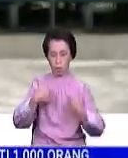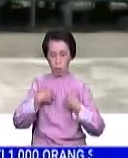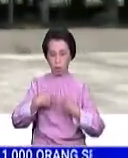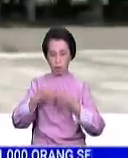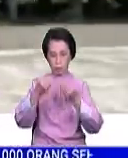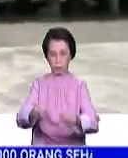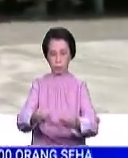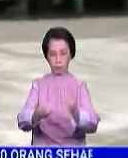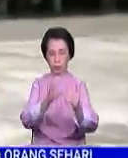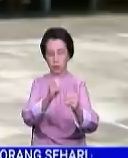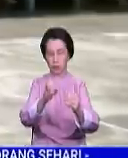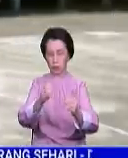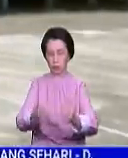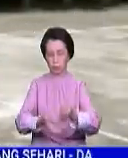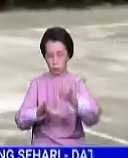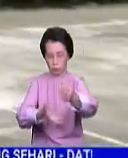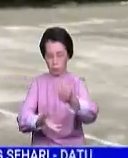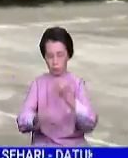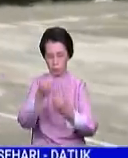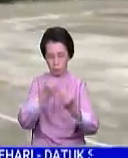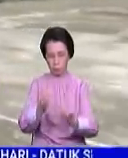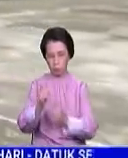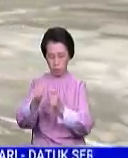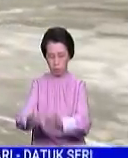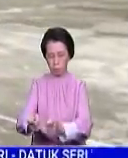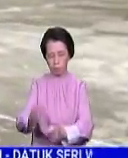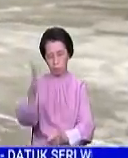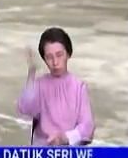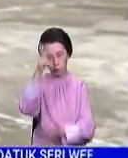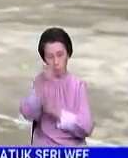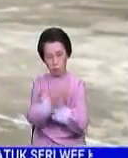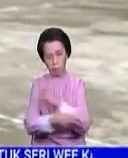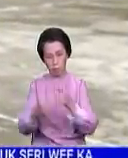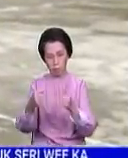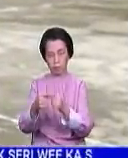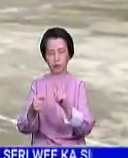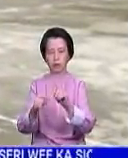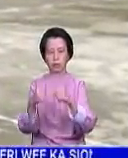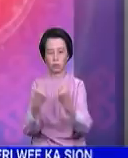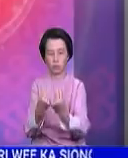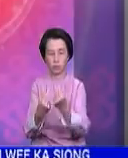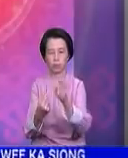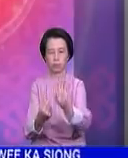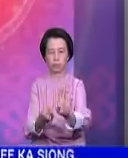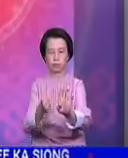penyampaian 100 bakul makanan sumbangan kerajaan negeri kepada golongan B40.